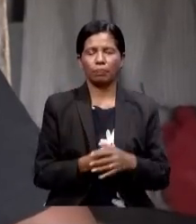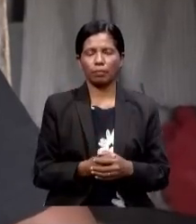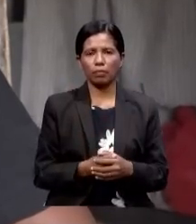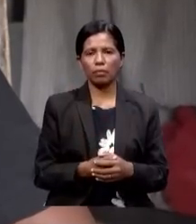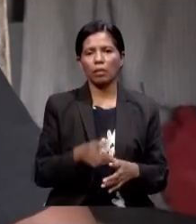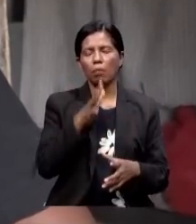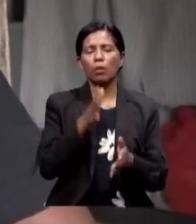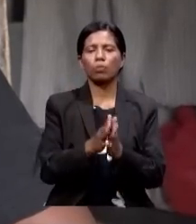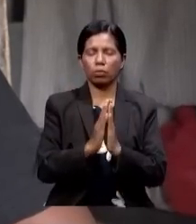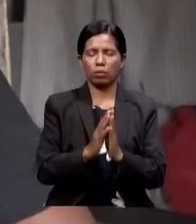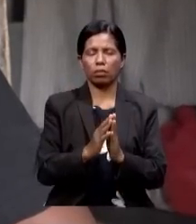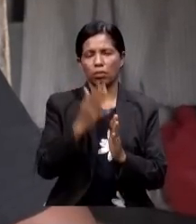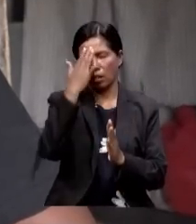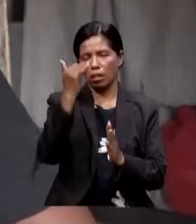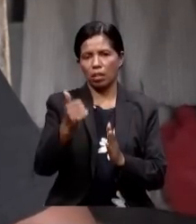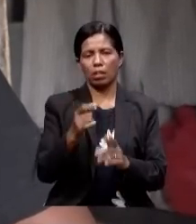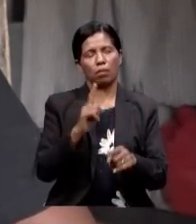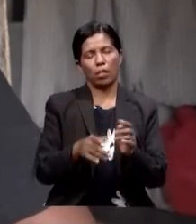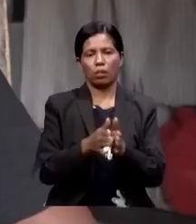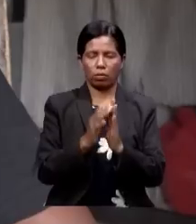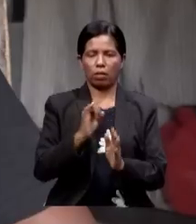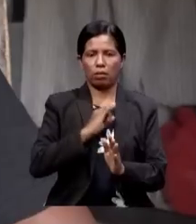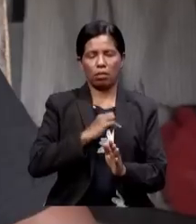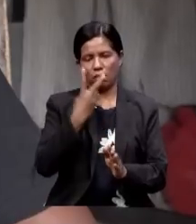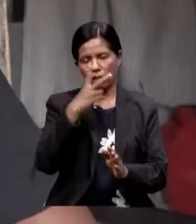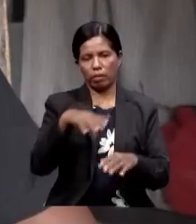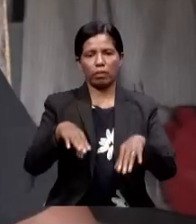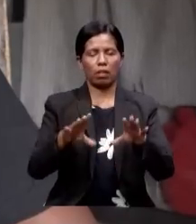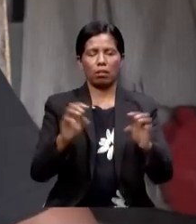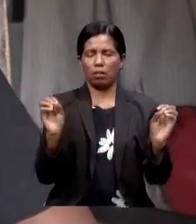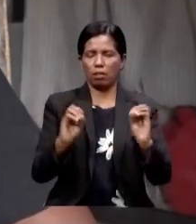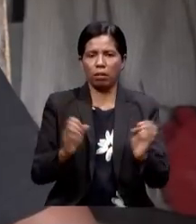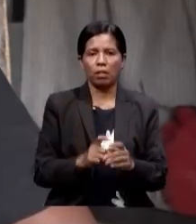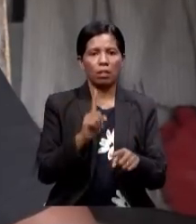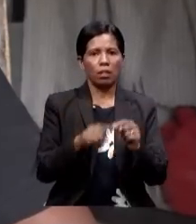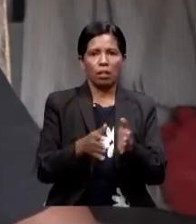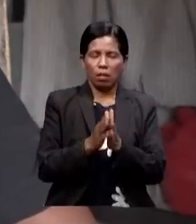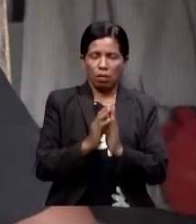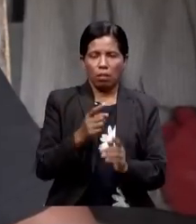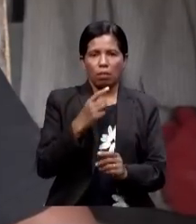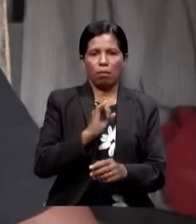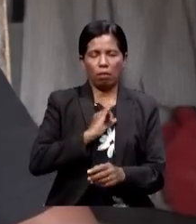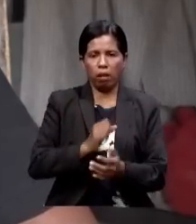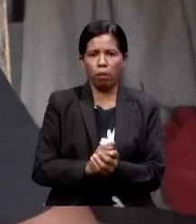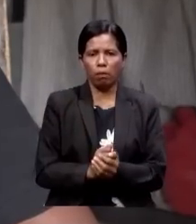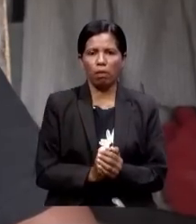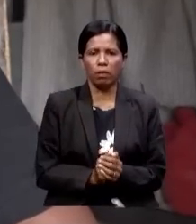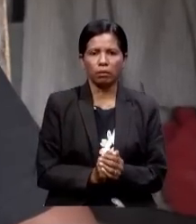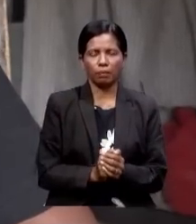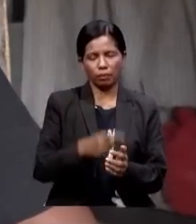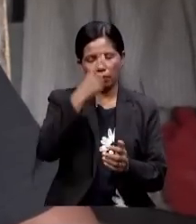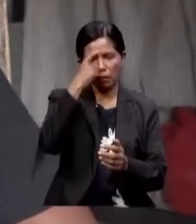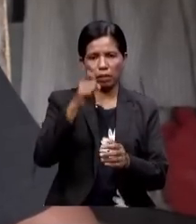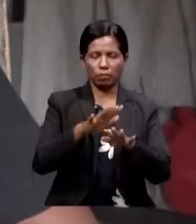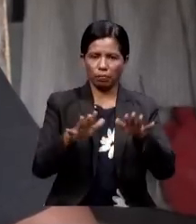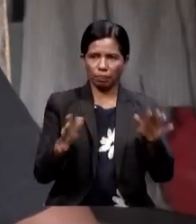usa dia kita hus de mai sira atau ba hatam buat lah ne kita kita hus de mai sira. Tama sira ma umalan sira mak lah bo. Labar